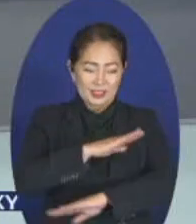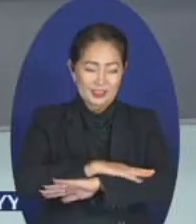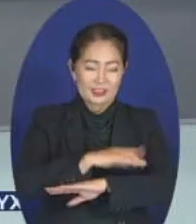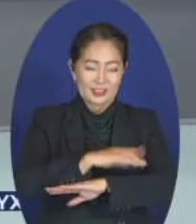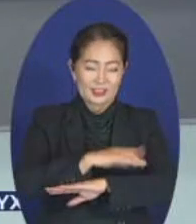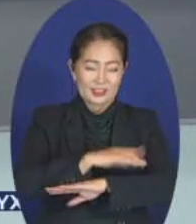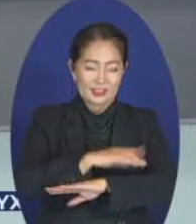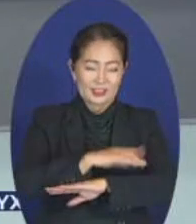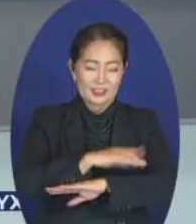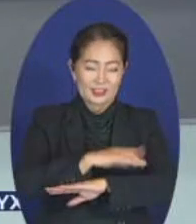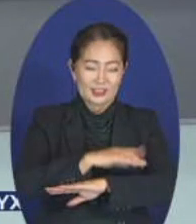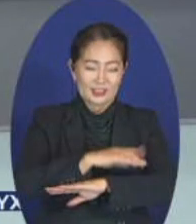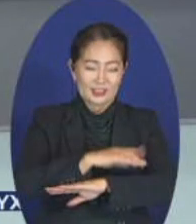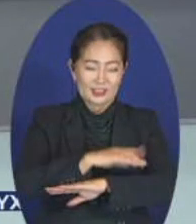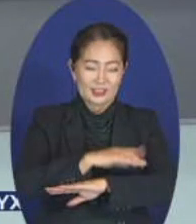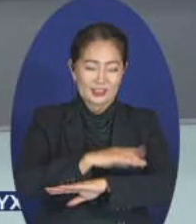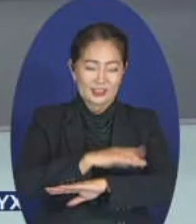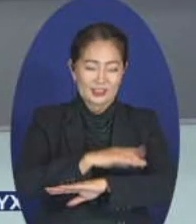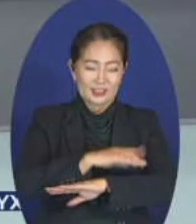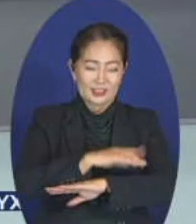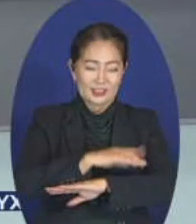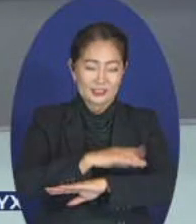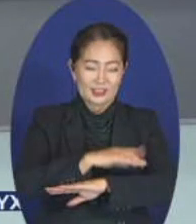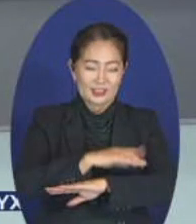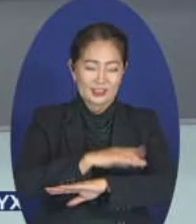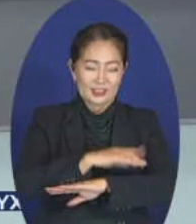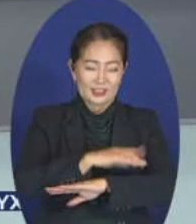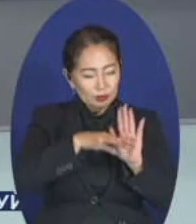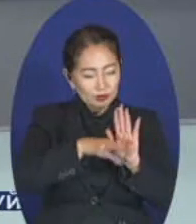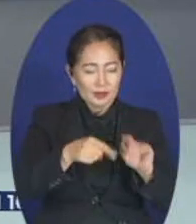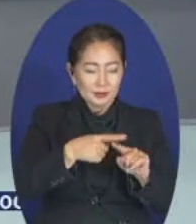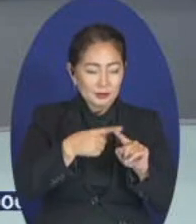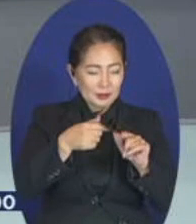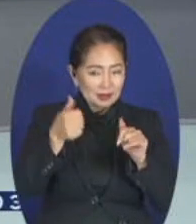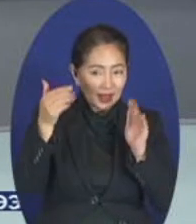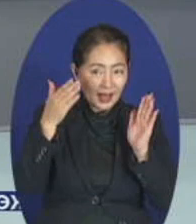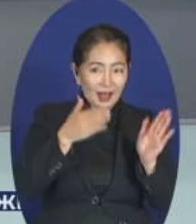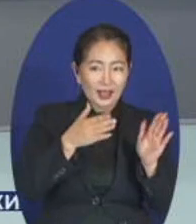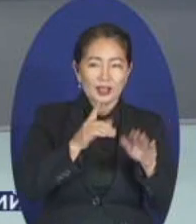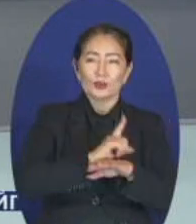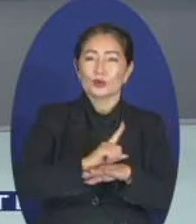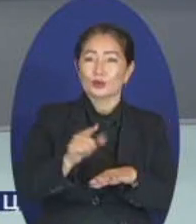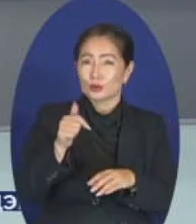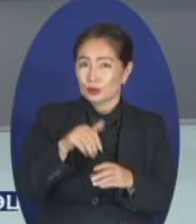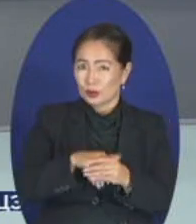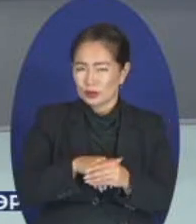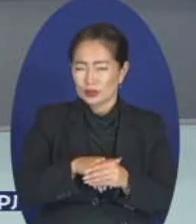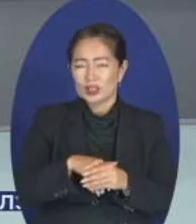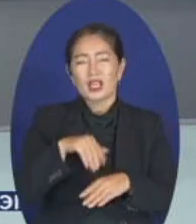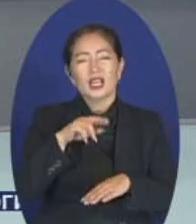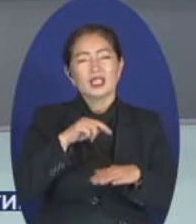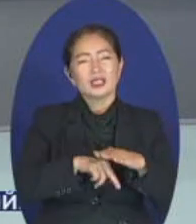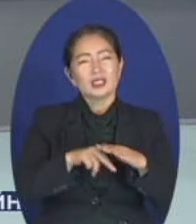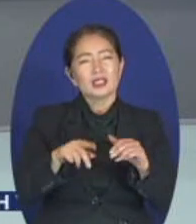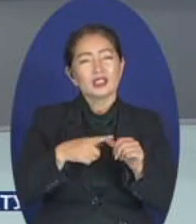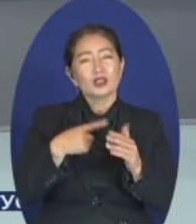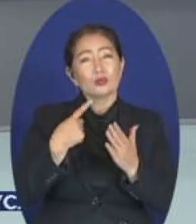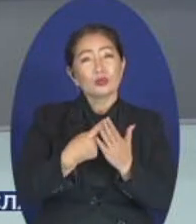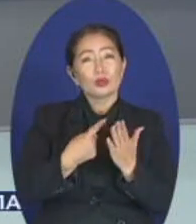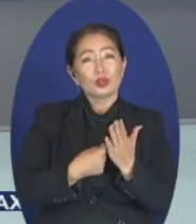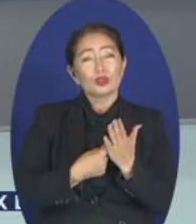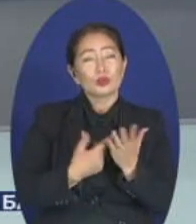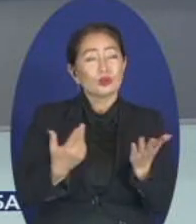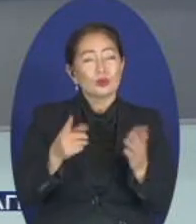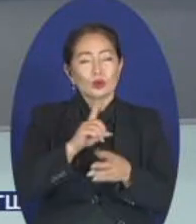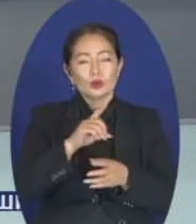Тэгэхээр энэ хичээлийн жилд засгийн газраас сургуулийн өмнөх боловсруулалтын хүрт хэмжээг нэмэгдүүлэхэд төлөвлөгөө анхаарсан нь үр дүнд хүрч хэлсэн байна. Цэцэрлэгийн бүртгэлийг